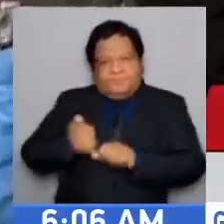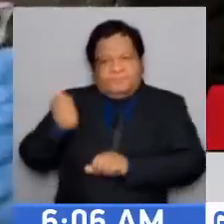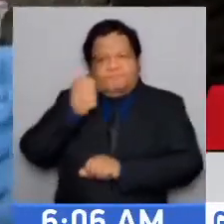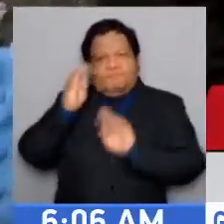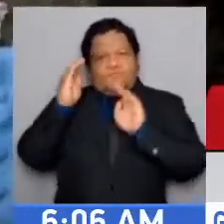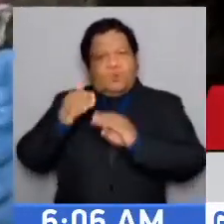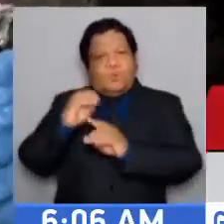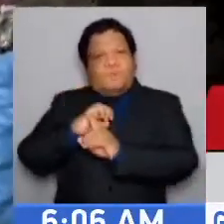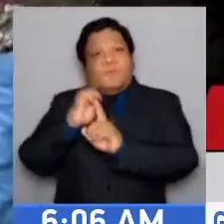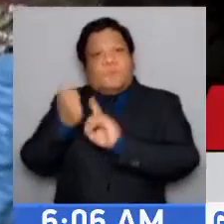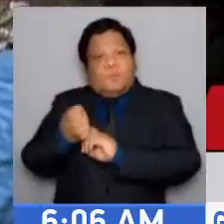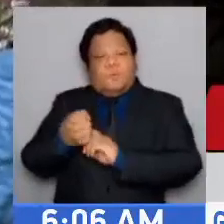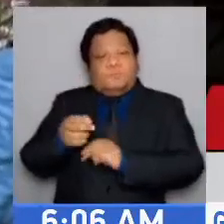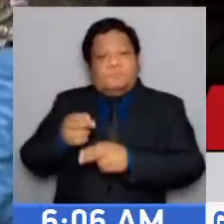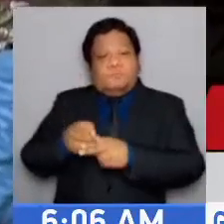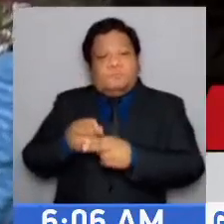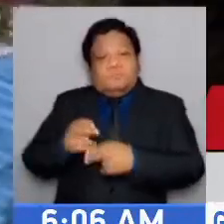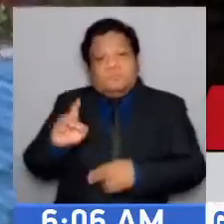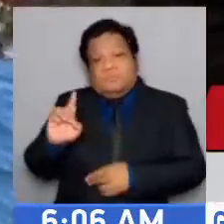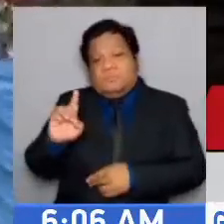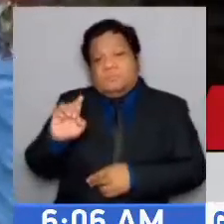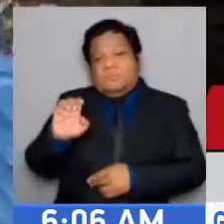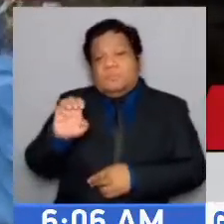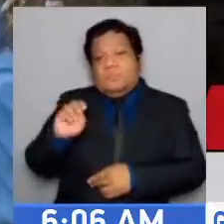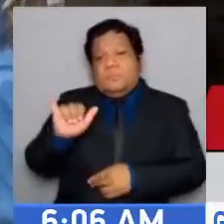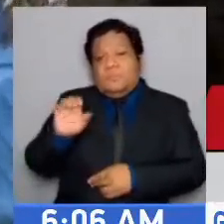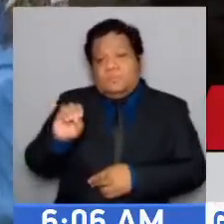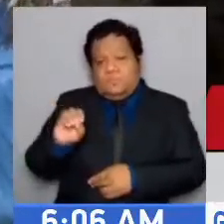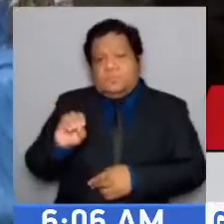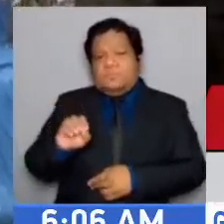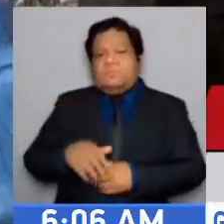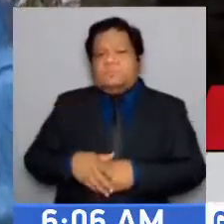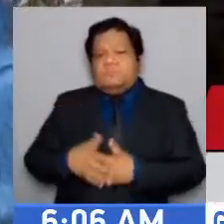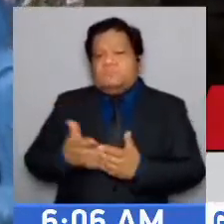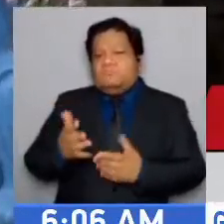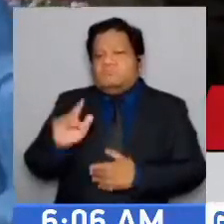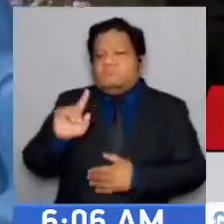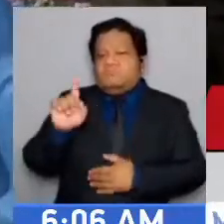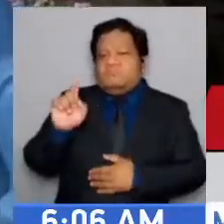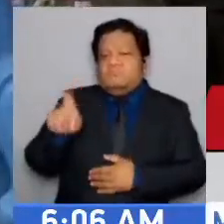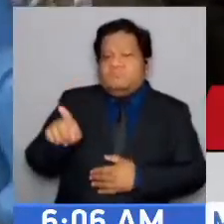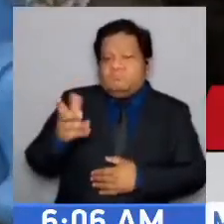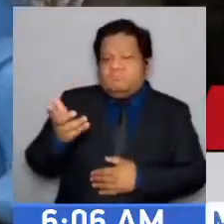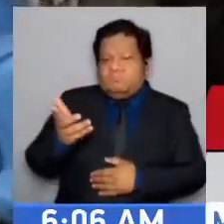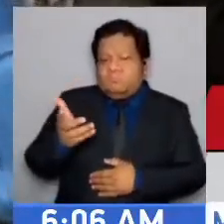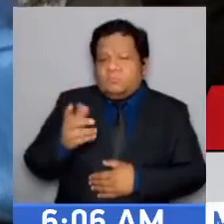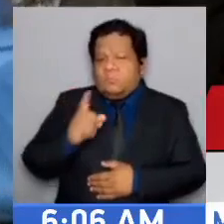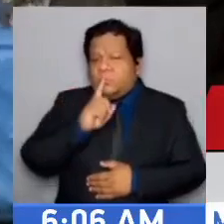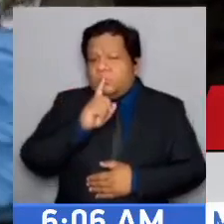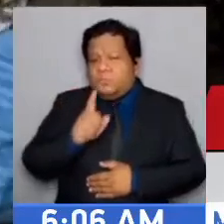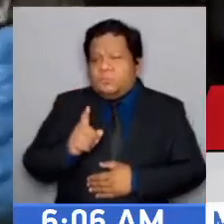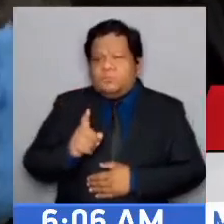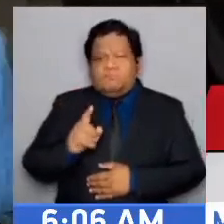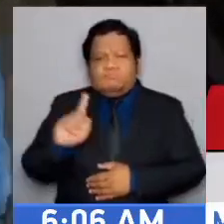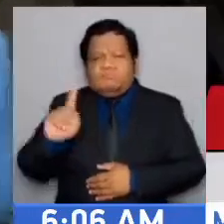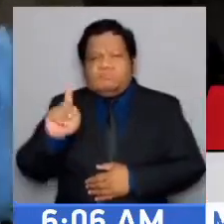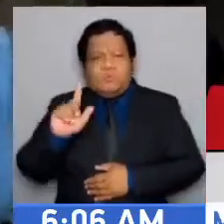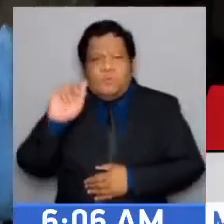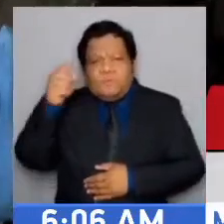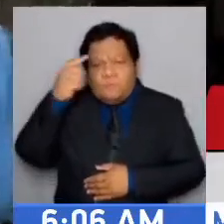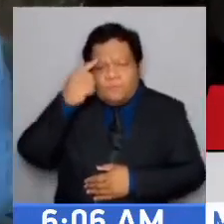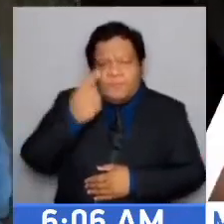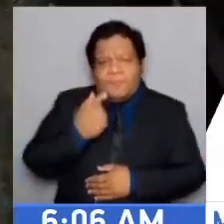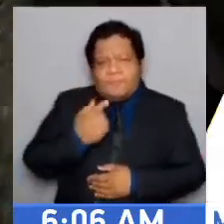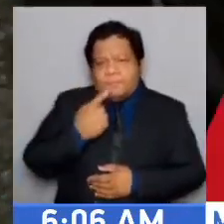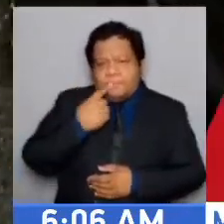po ang direktiba ng city government dito ho sa paglilinis sa mga cementeryo, particular ho dito sa Sangandaan Cemetery?